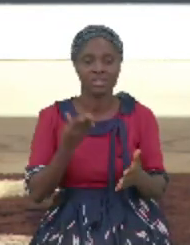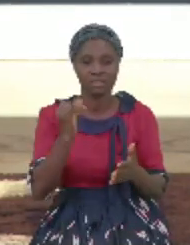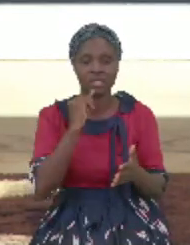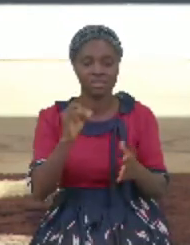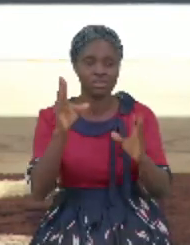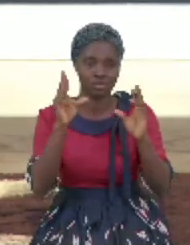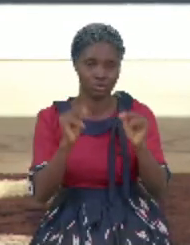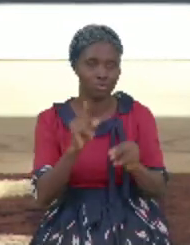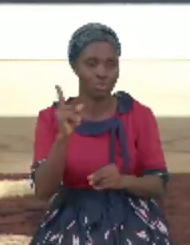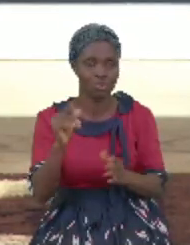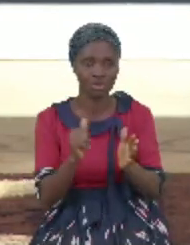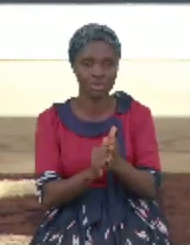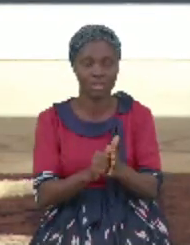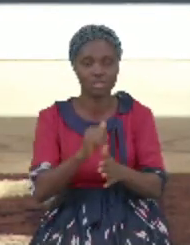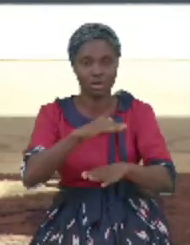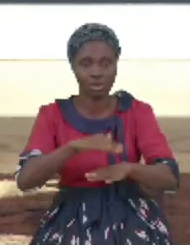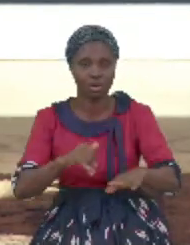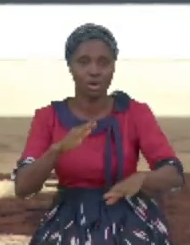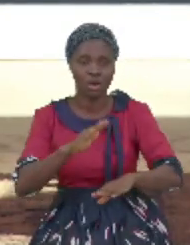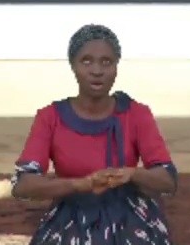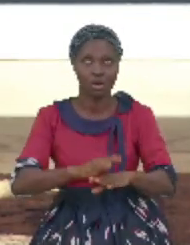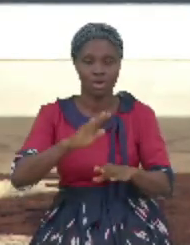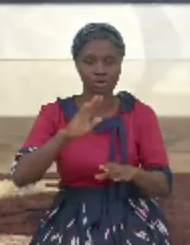7, verset 6.